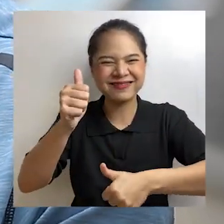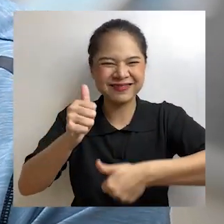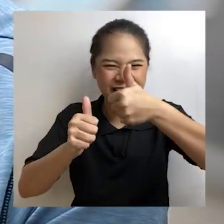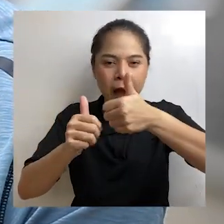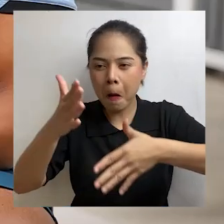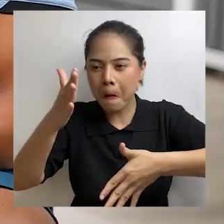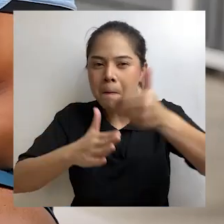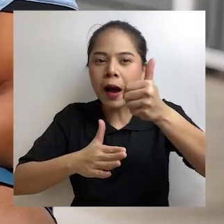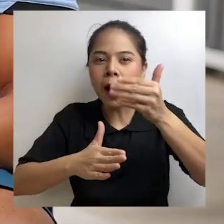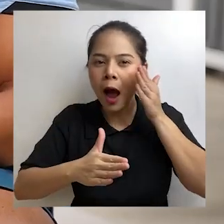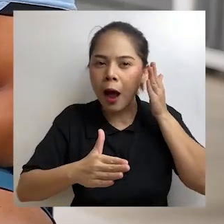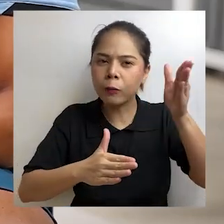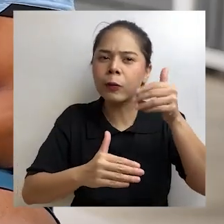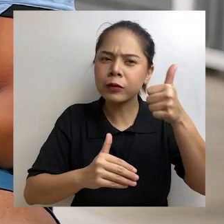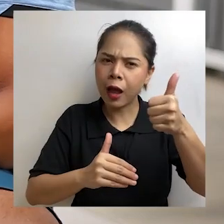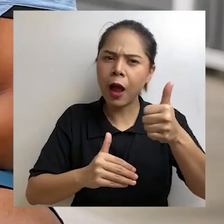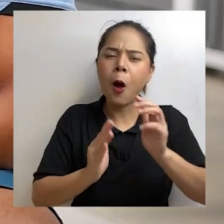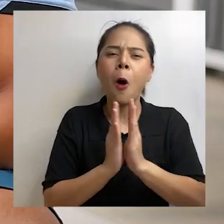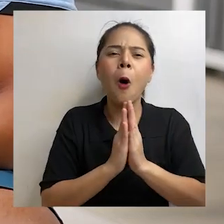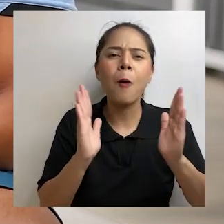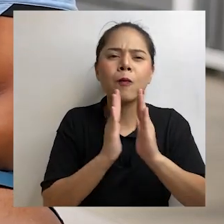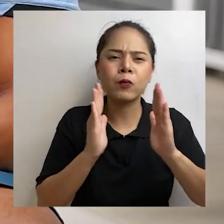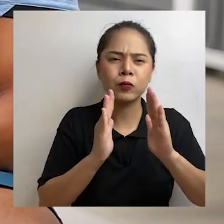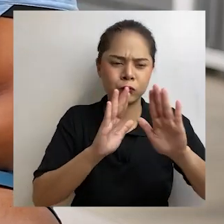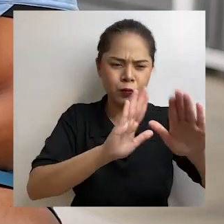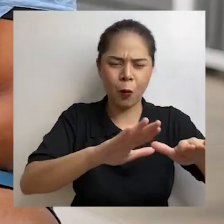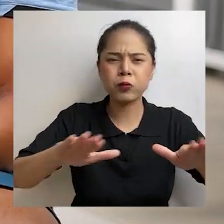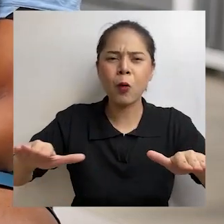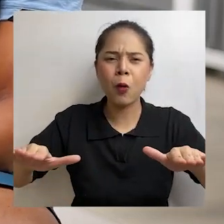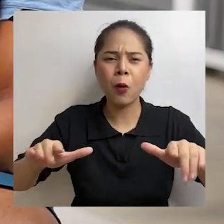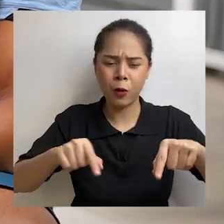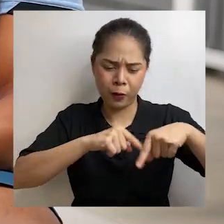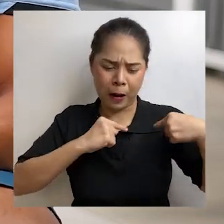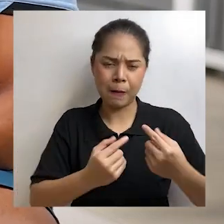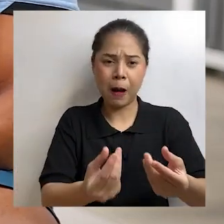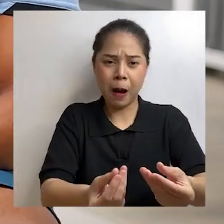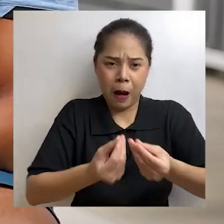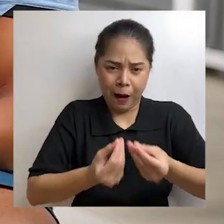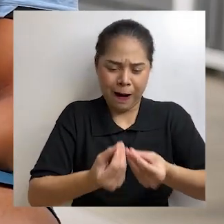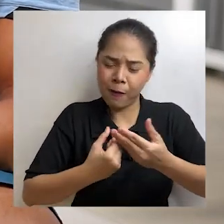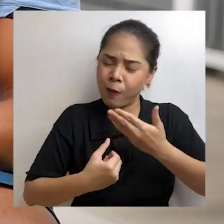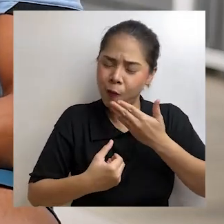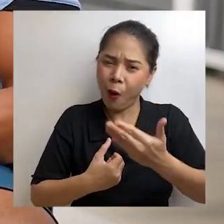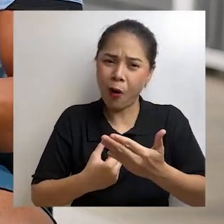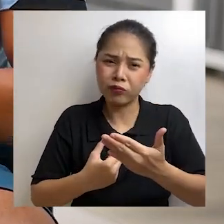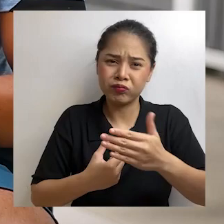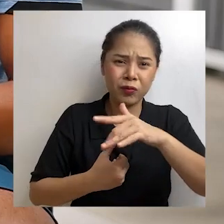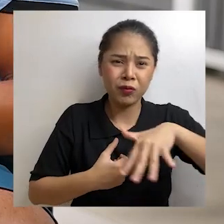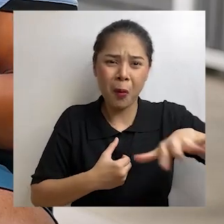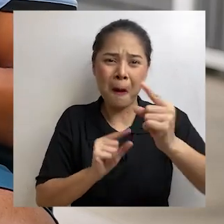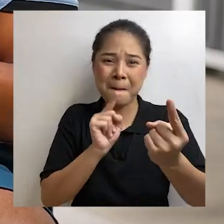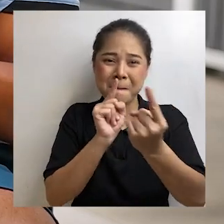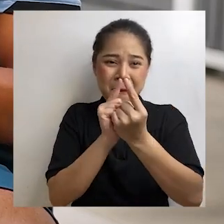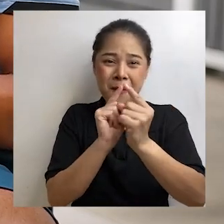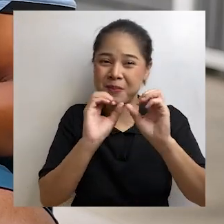าคตได้ครับผมก็ขอบคุณน้องๆทุกคนนะครับที่เป็นกําลังใจให้ผมมาโดยตลอดถึงแม้ว่าเราอาจจะไม่เคยเห็นหน้